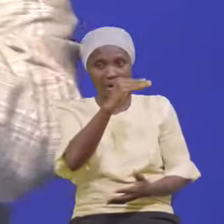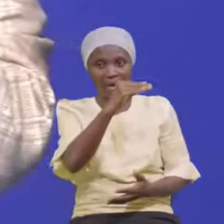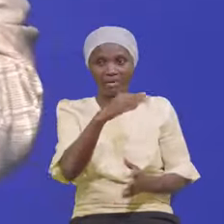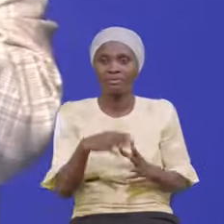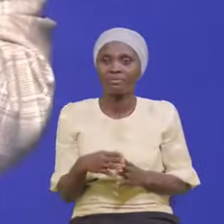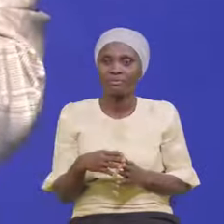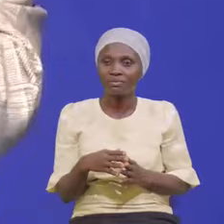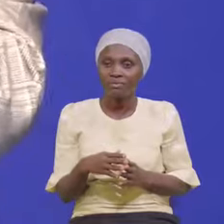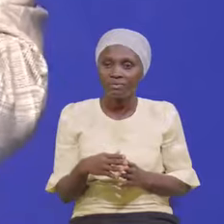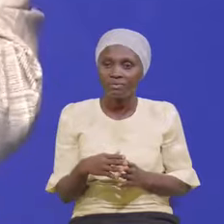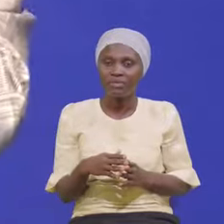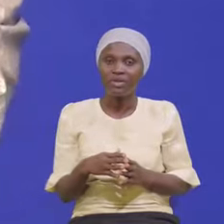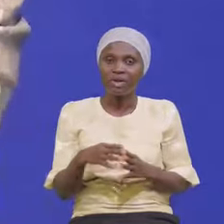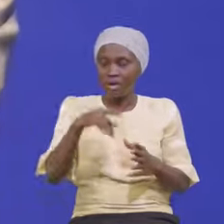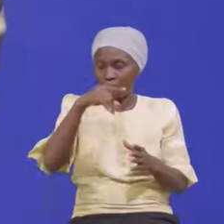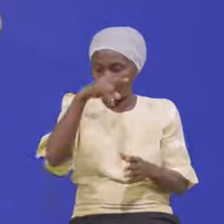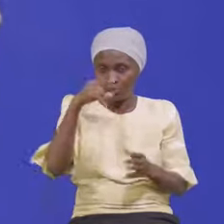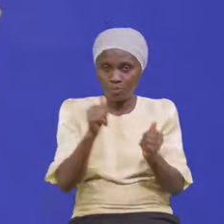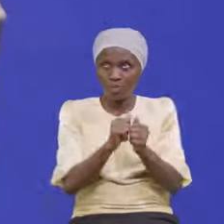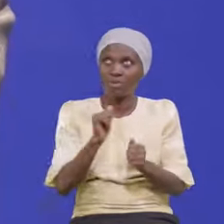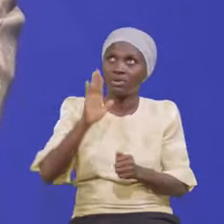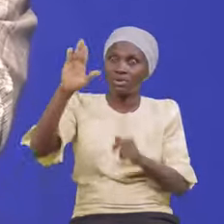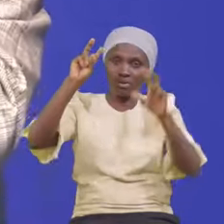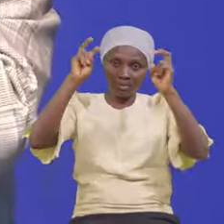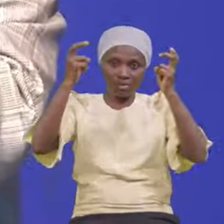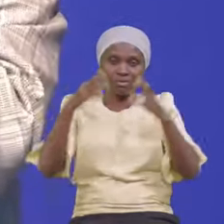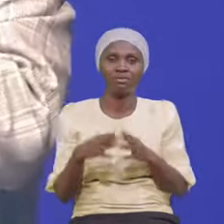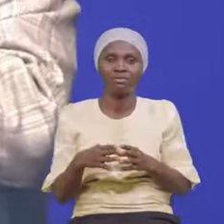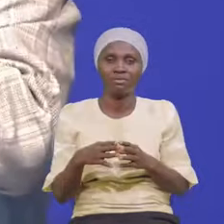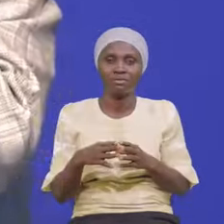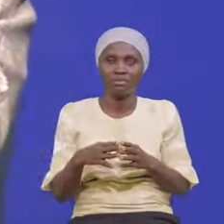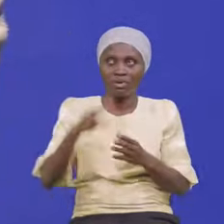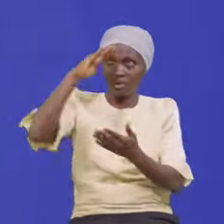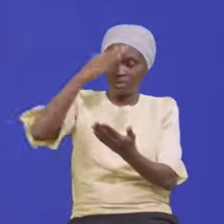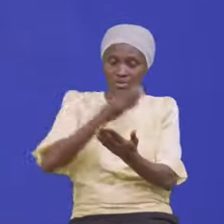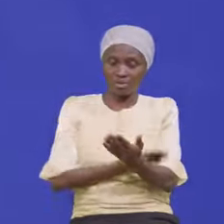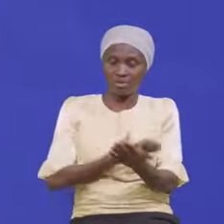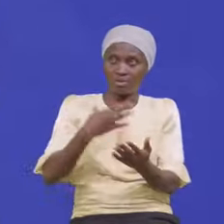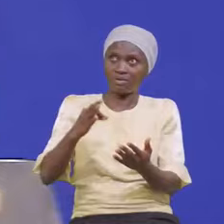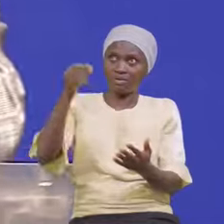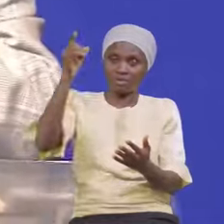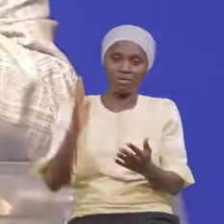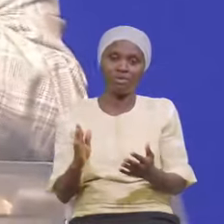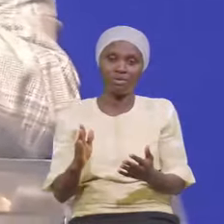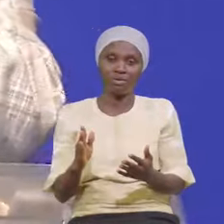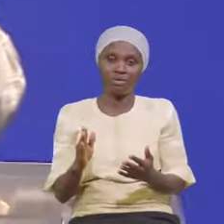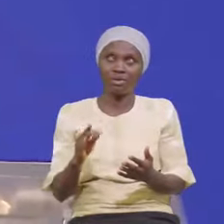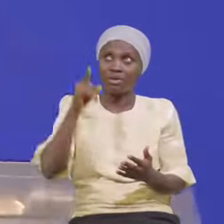tell from his title, ఆయన యొక్క పేరులోనే చెప్పొచ్చు, the son of God, దేవుని కుమారుడు, he can hold